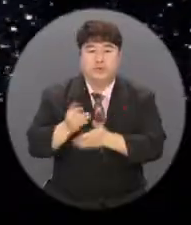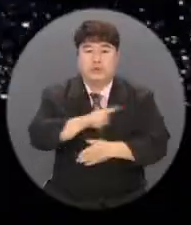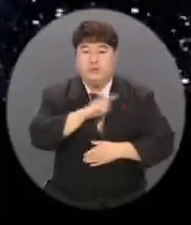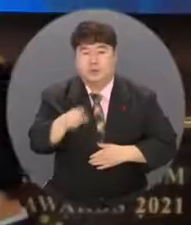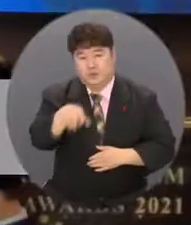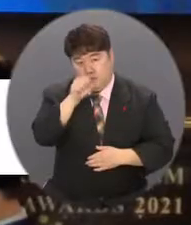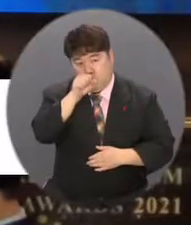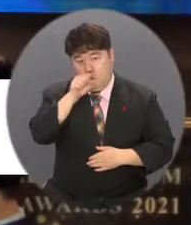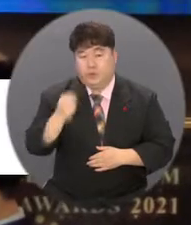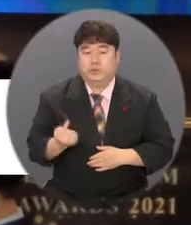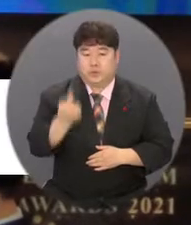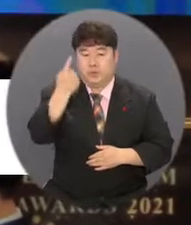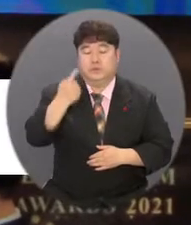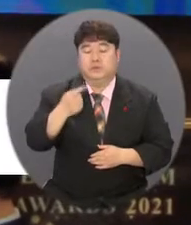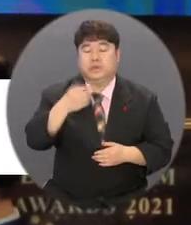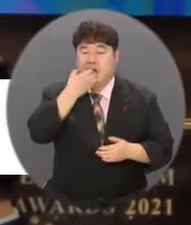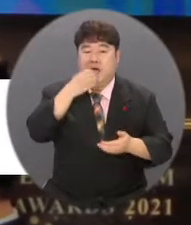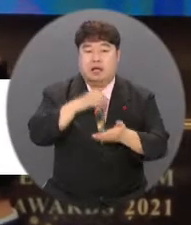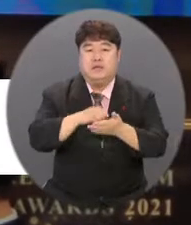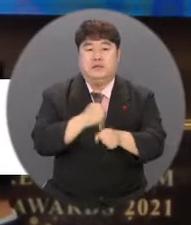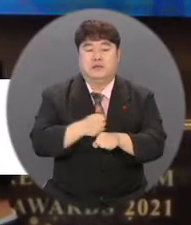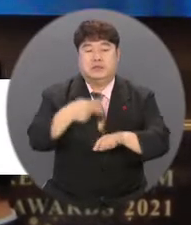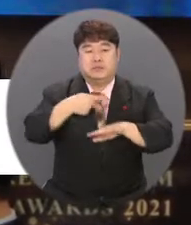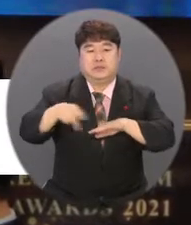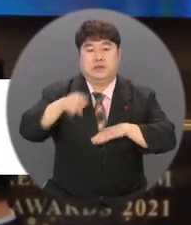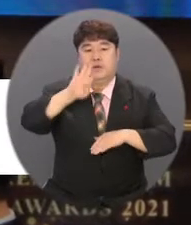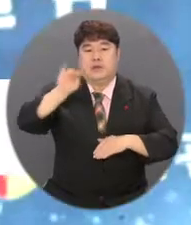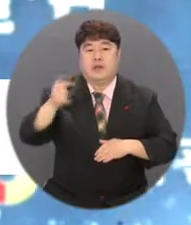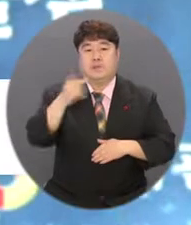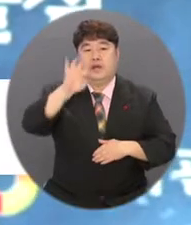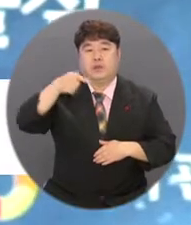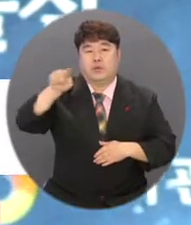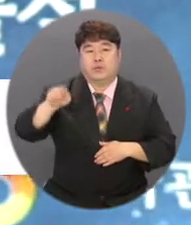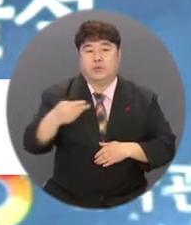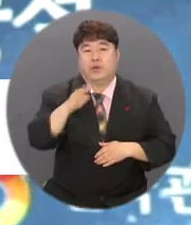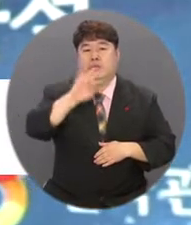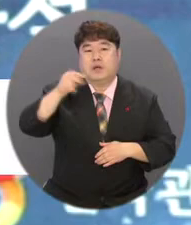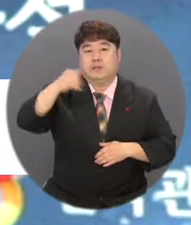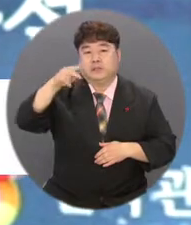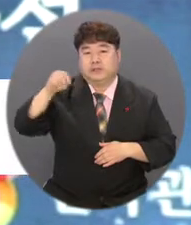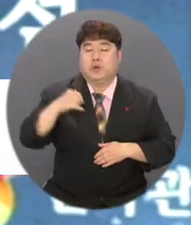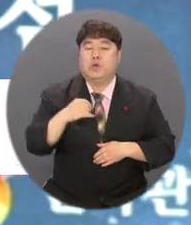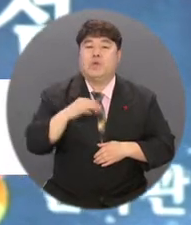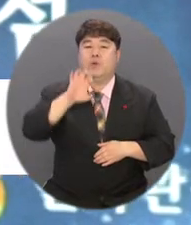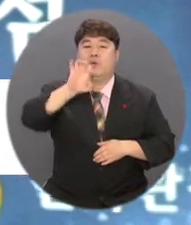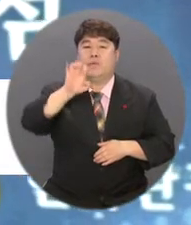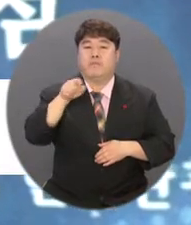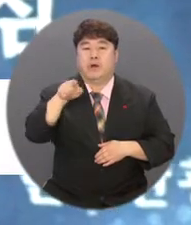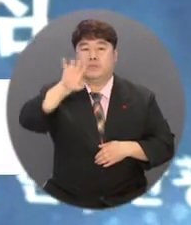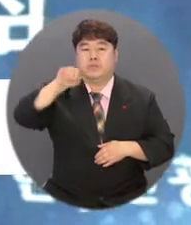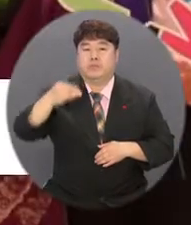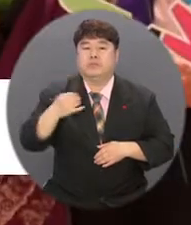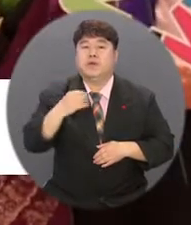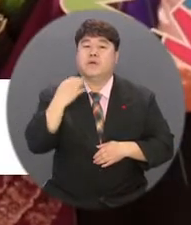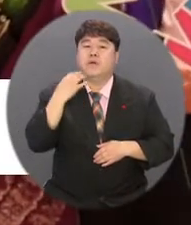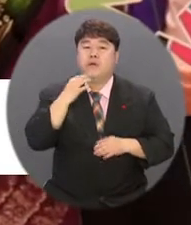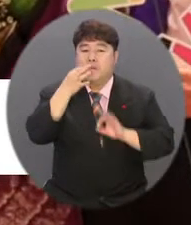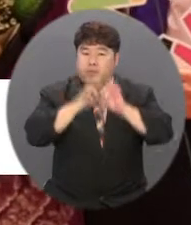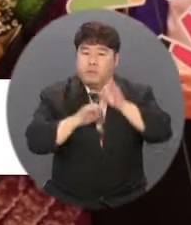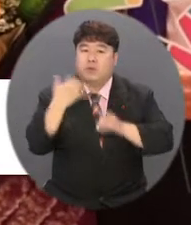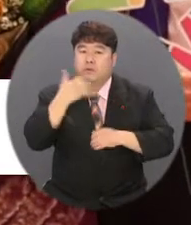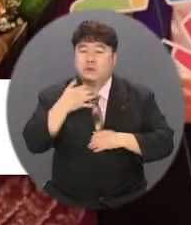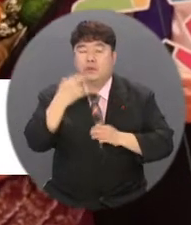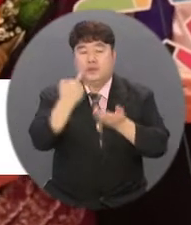상. 신안군 안좌면 반월 박지도, 퍼플 섬으로 더 유명한 보랏빛 섬이